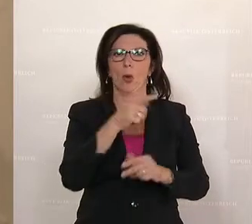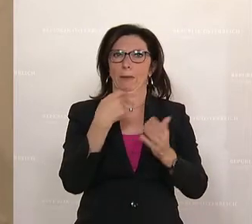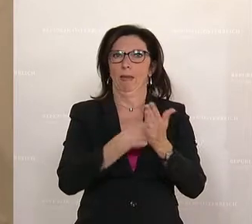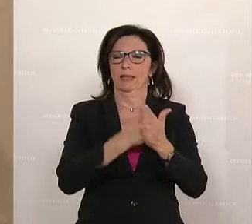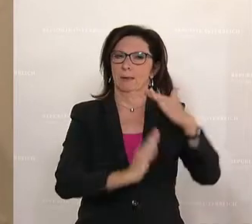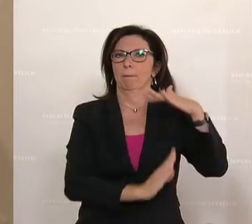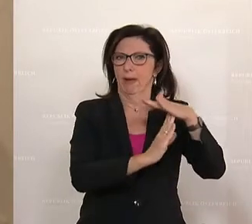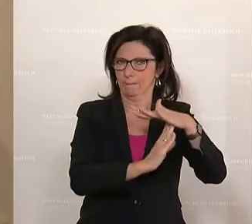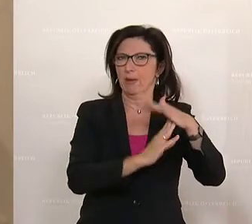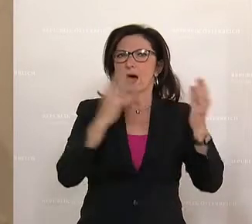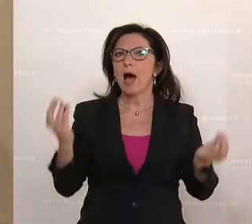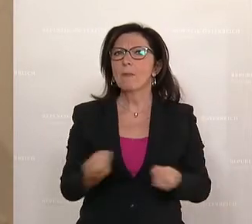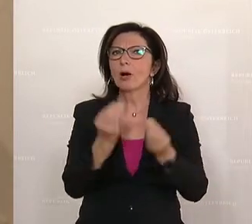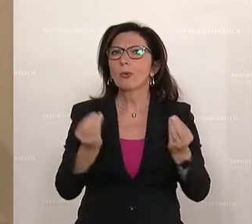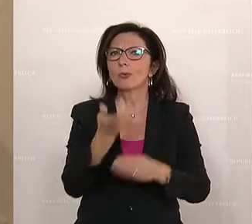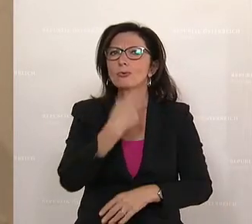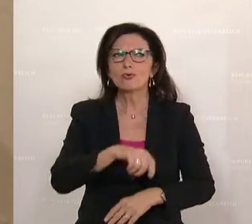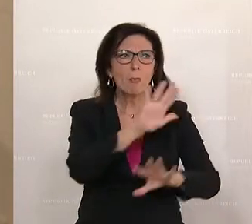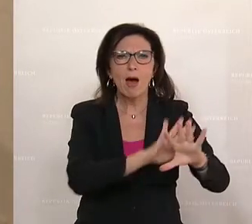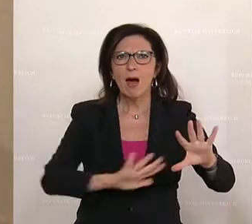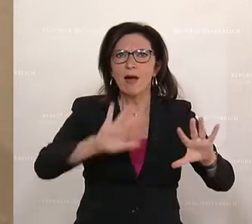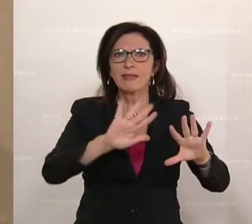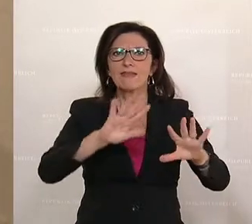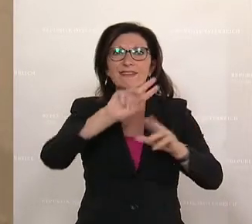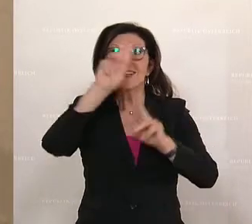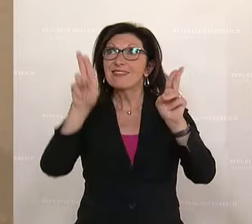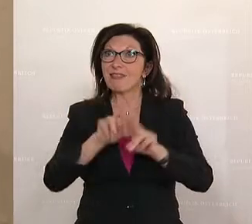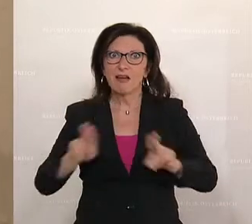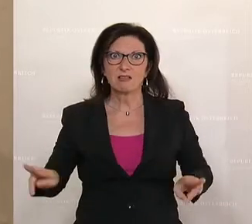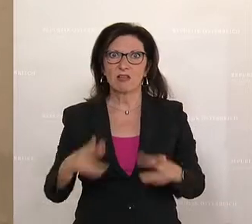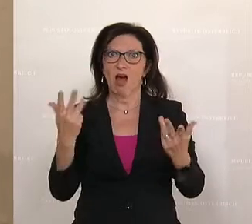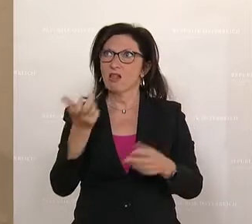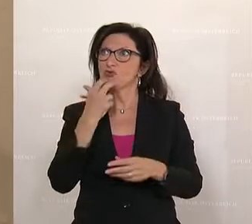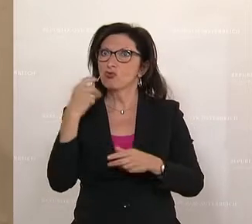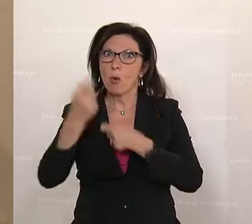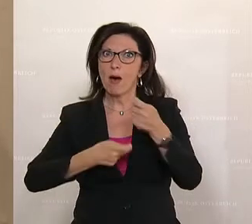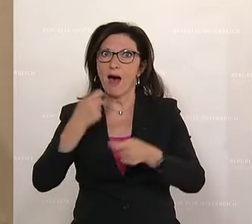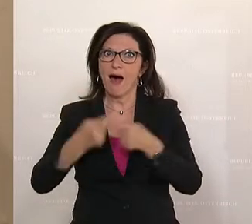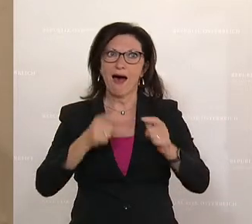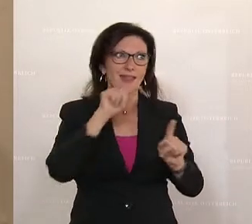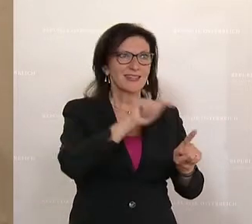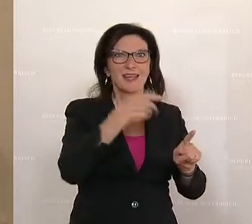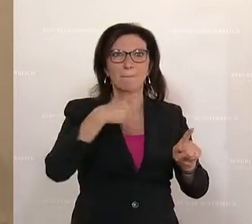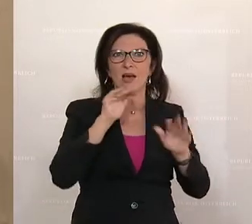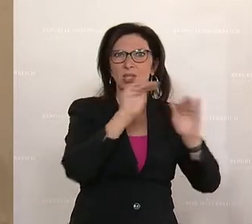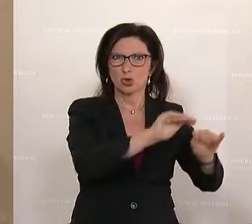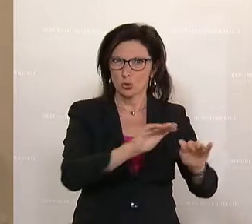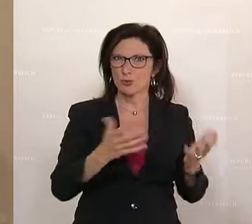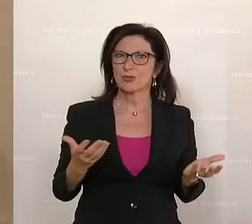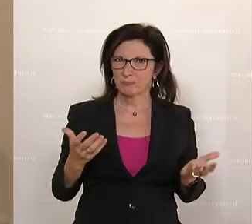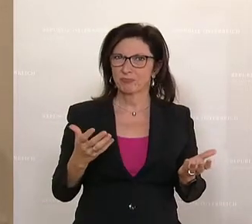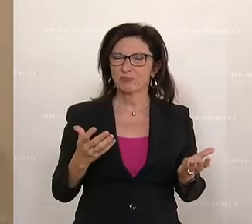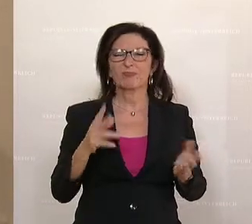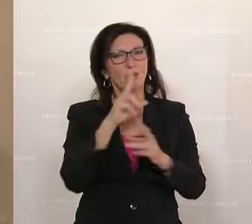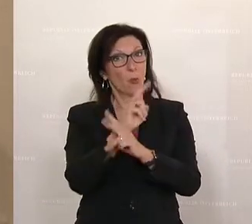liegt aber daran, dass die Iberische Halbinsel vom internationalen Handeln des Stromes deutlicher abgeschottet ist. In Österreich